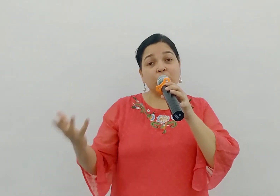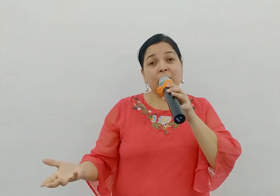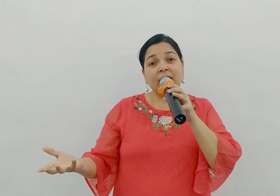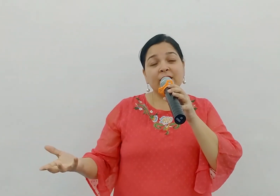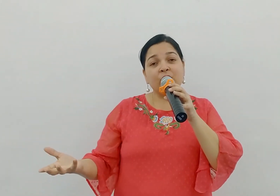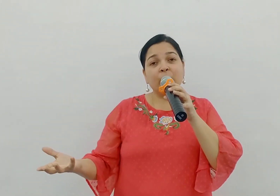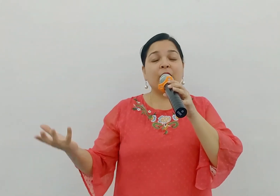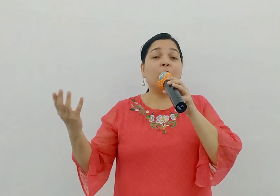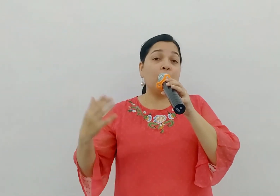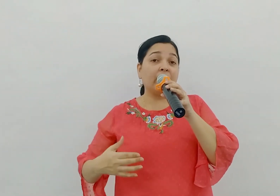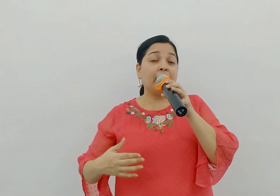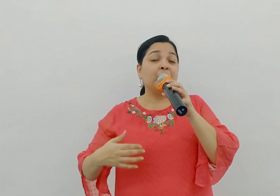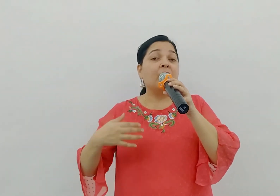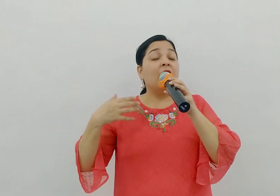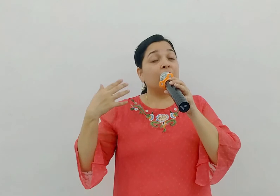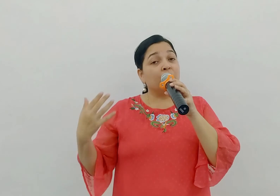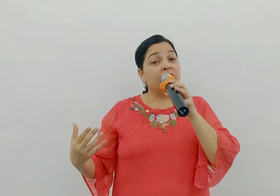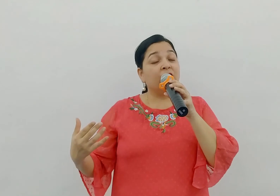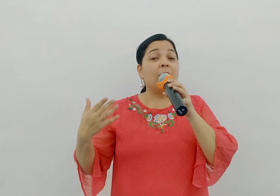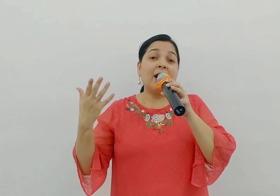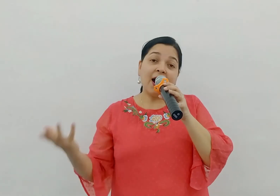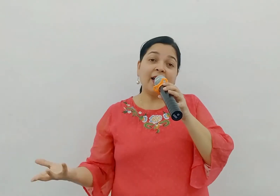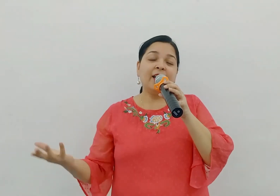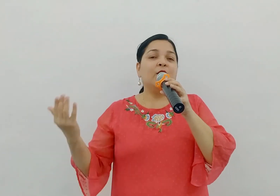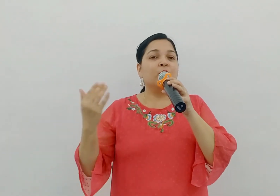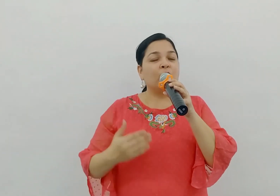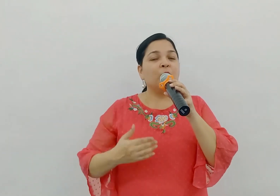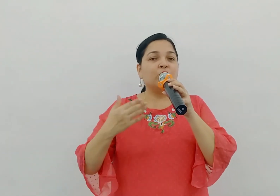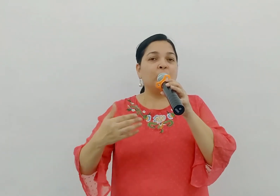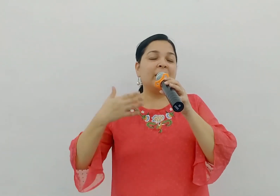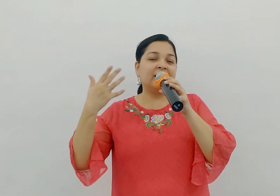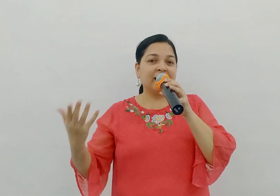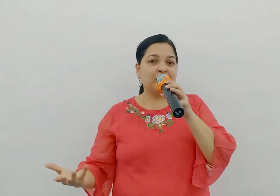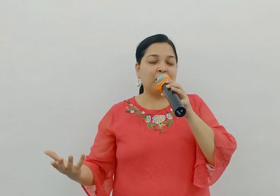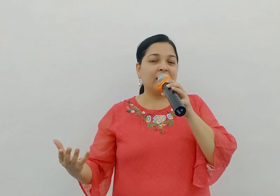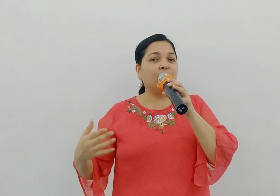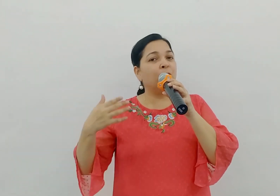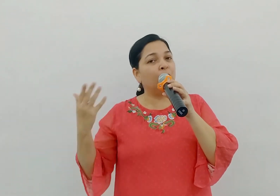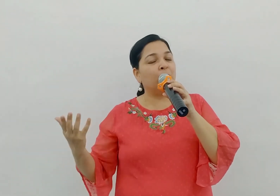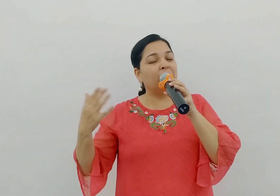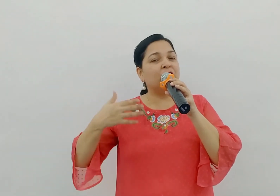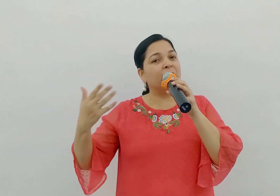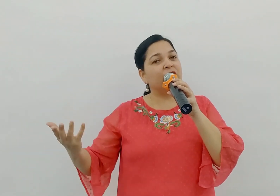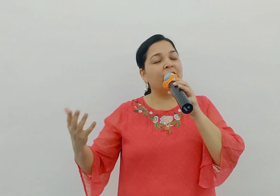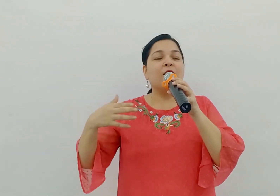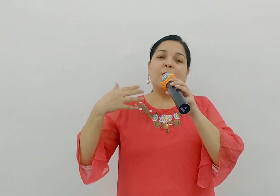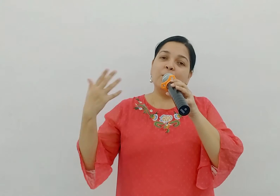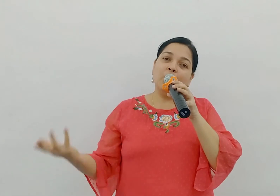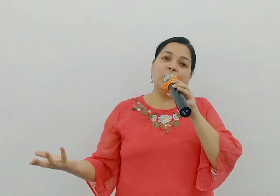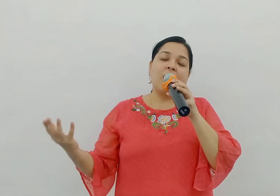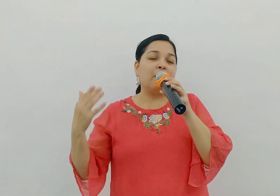को अपना दोस्त बनाना चाहोगे। ओके, अगर उनका जवाब हाँ है तो कहो, चलो मेरे साथ इस प्रार्थना को बोलो, पीछे